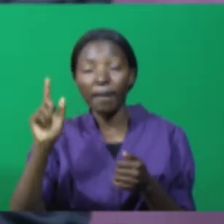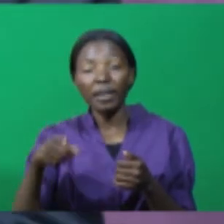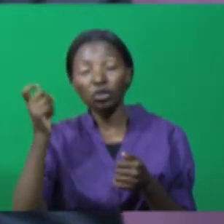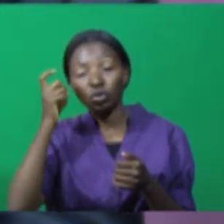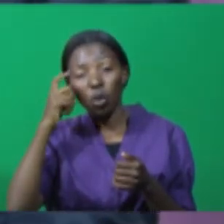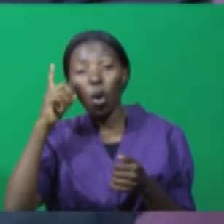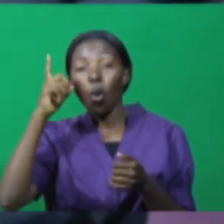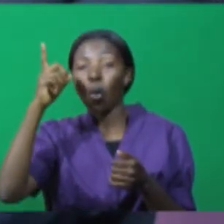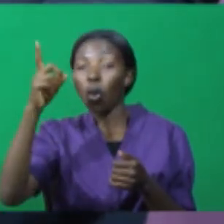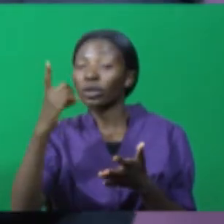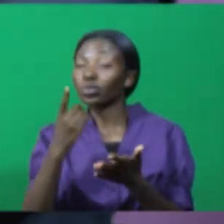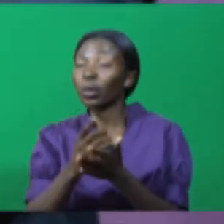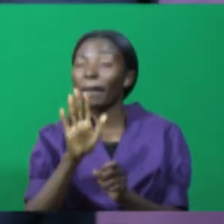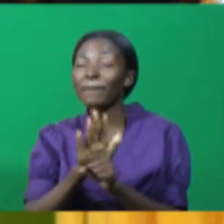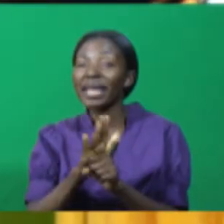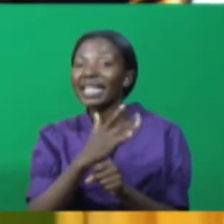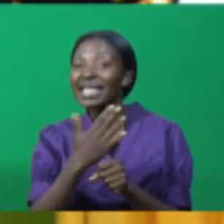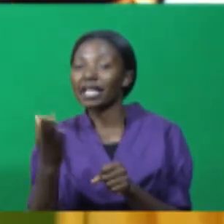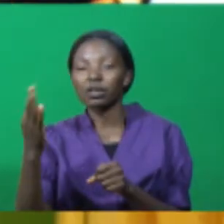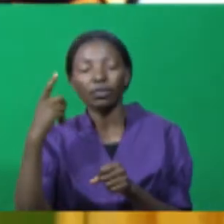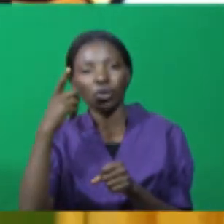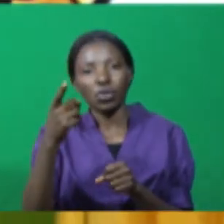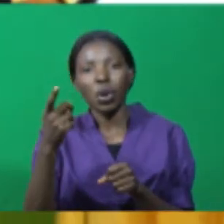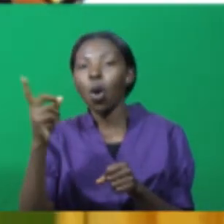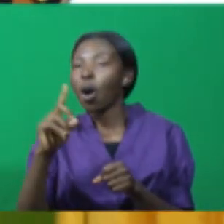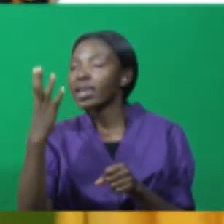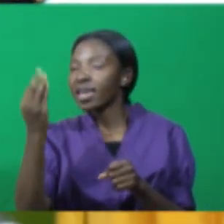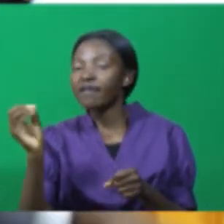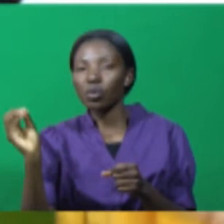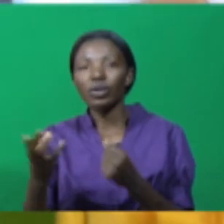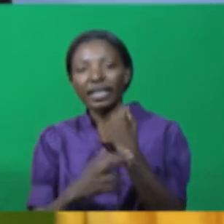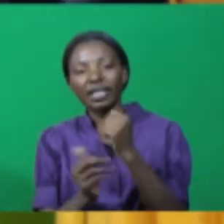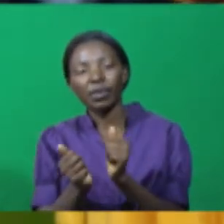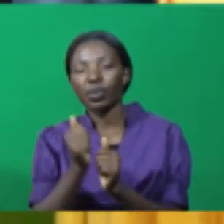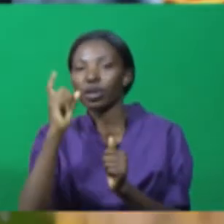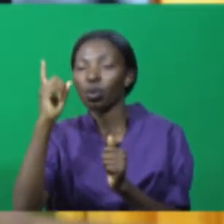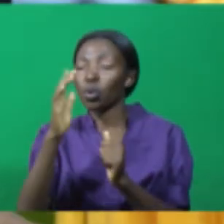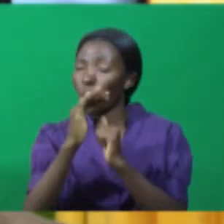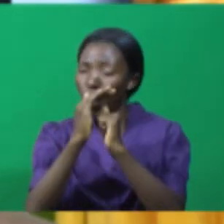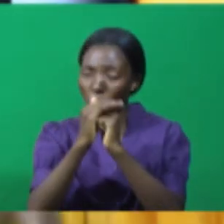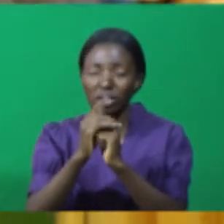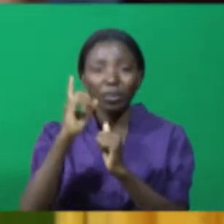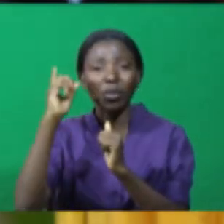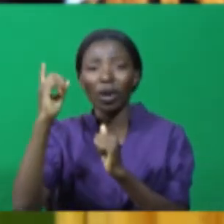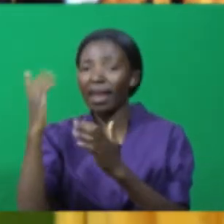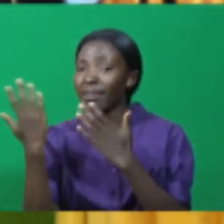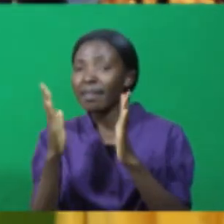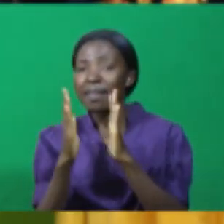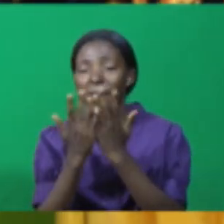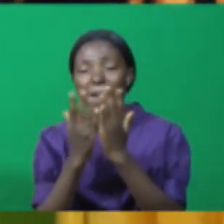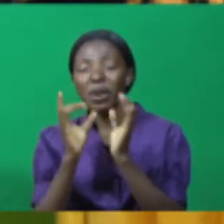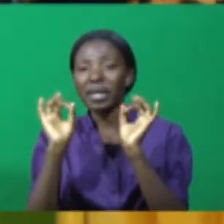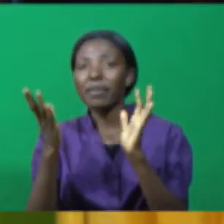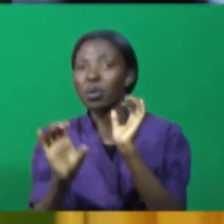vanotoitirwa izvozvo kana uka ivaine hukama naMwari zvese zvatiri kudzidza izvi Mwari